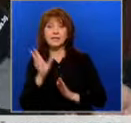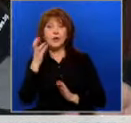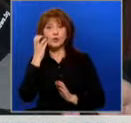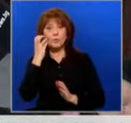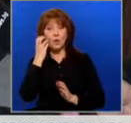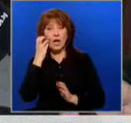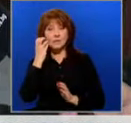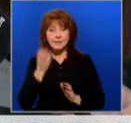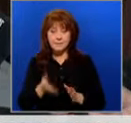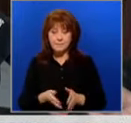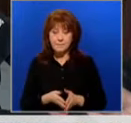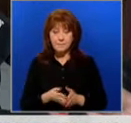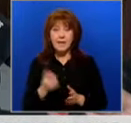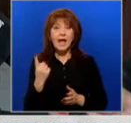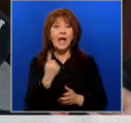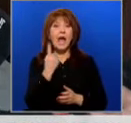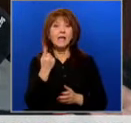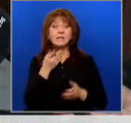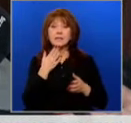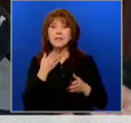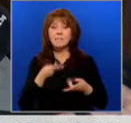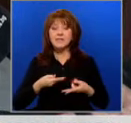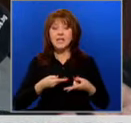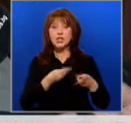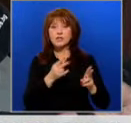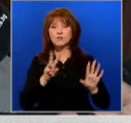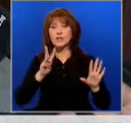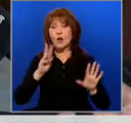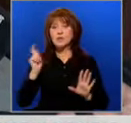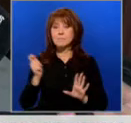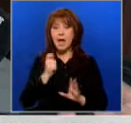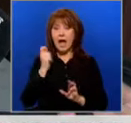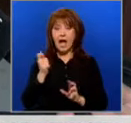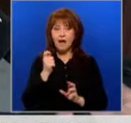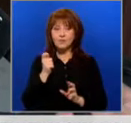страни. Единия износ се случва на 8 август,